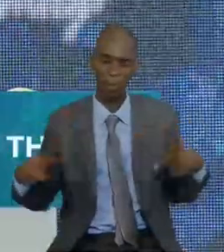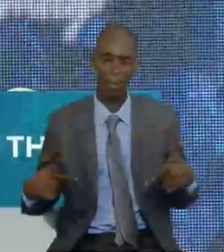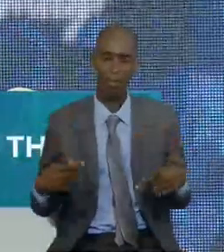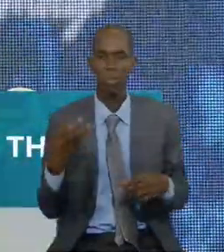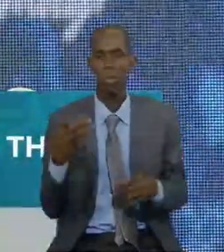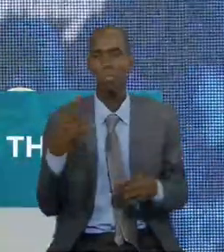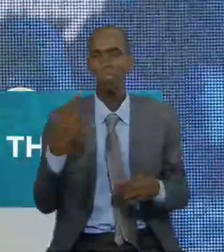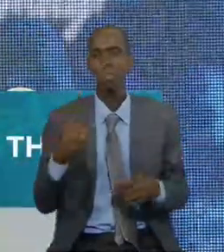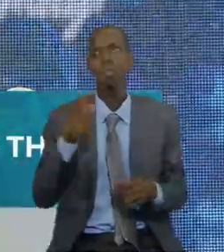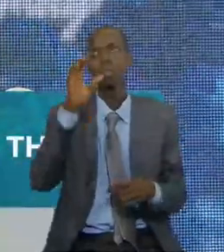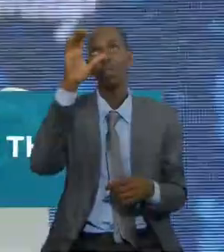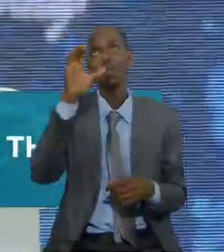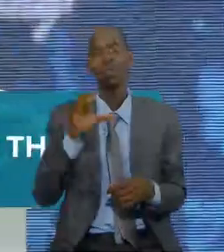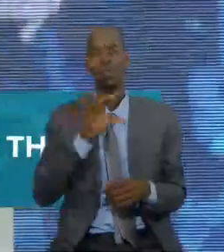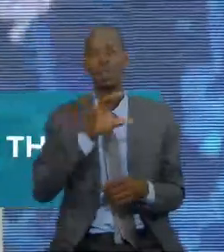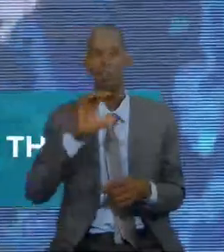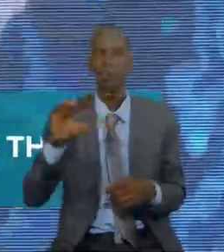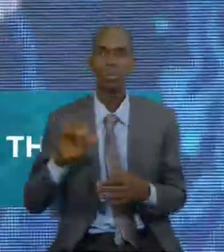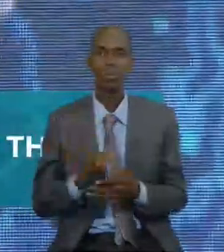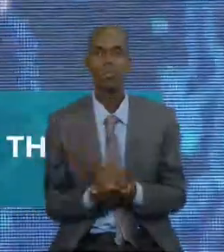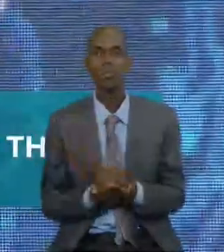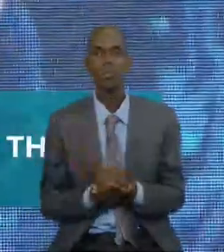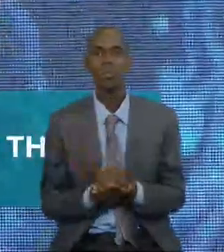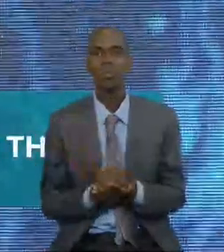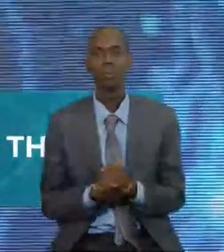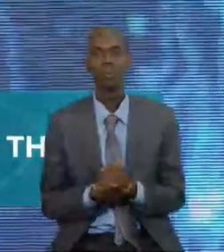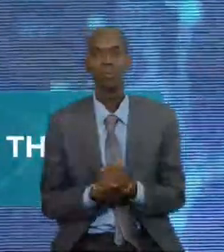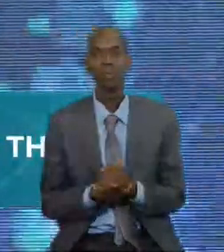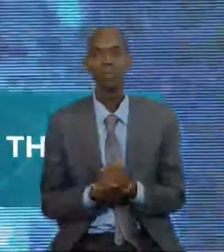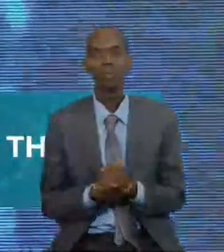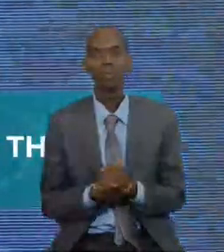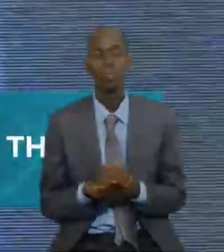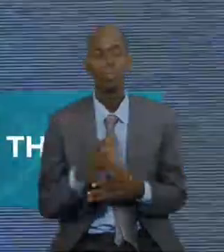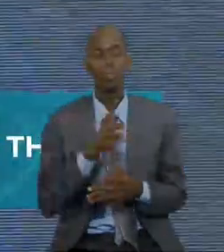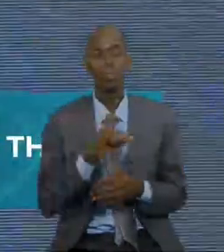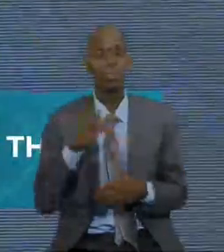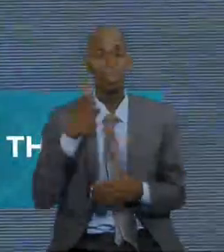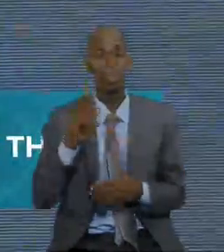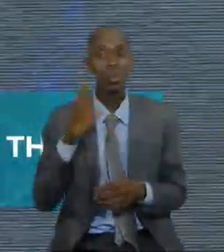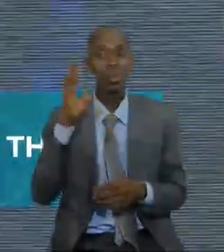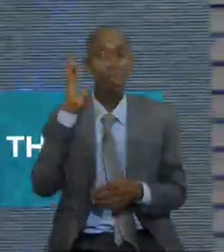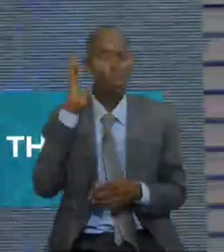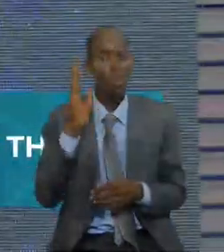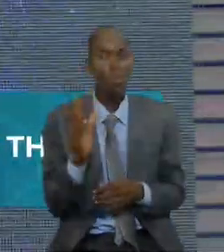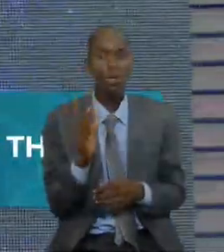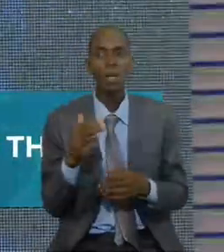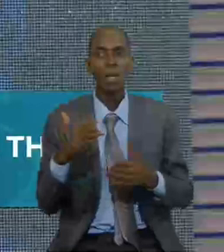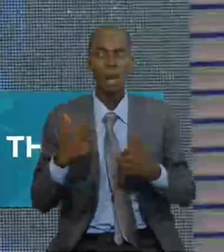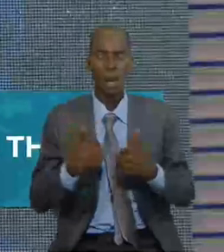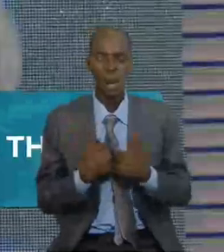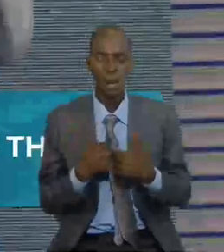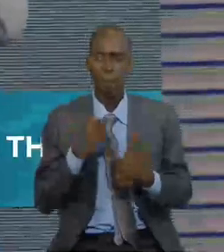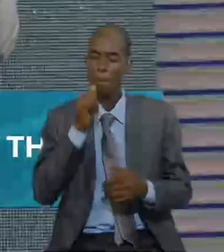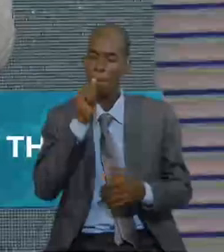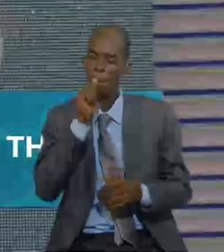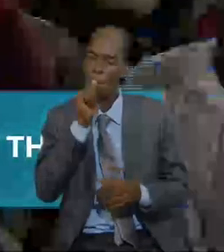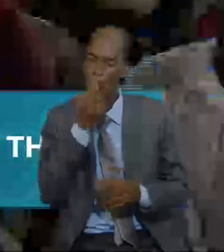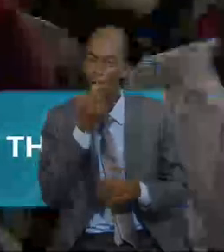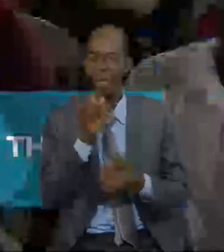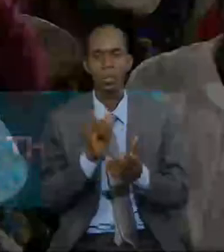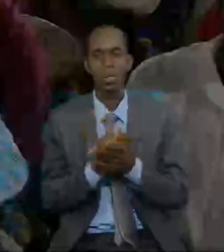l'inspiration pas là pas le prix et la douleur de la Croix personne